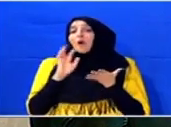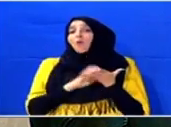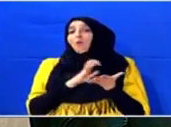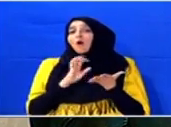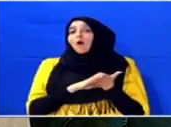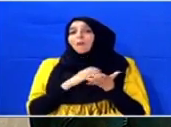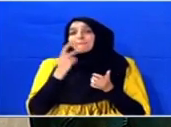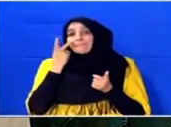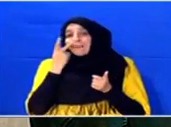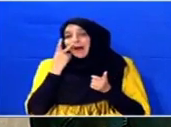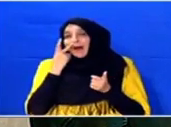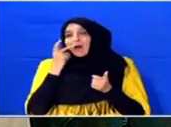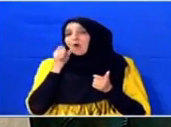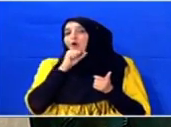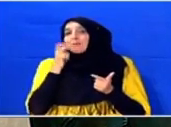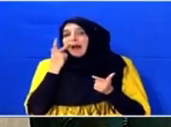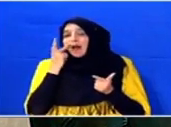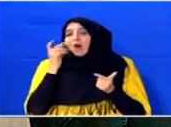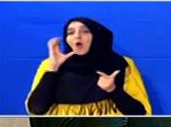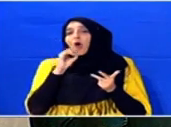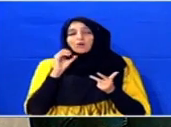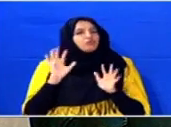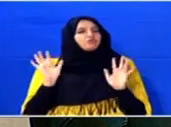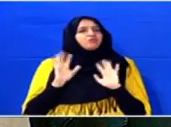يقل الاب او الجد او